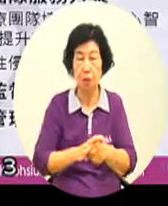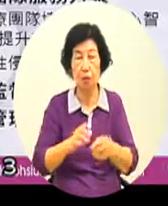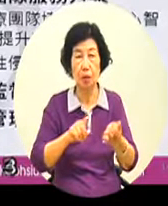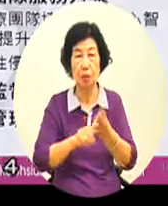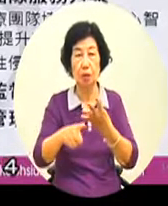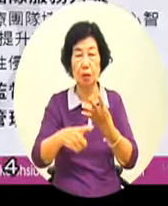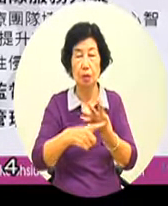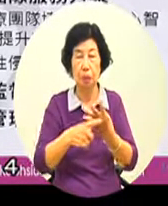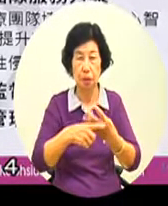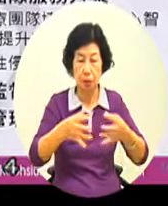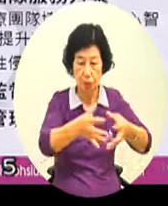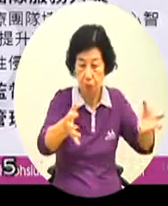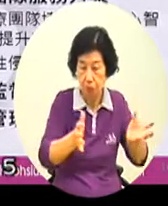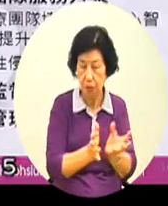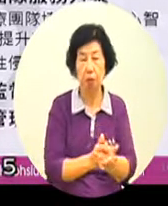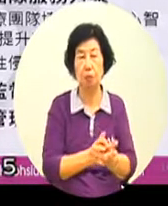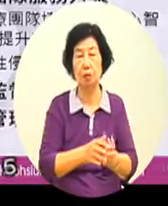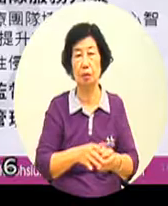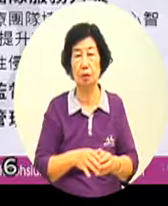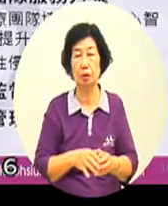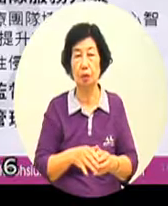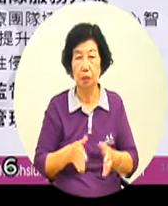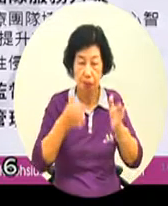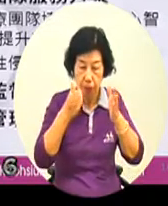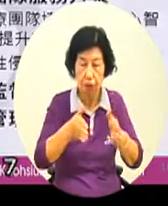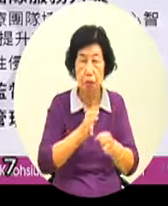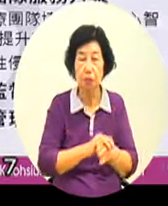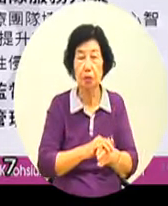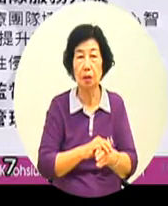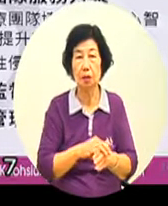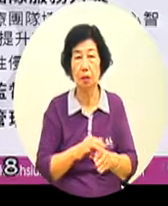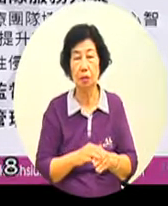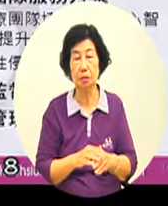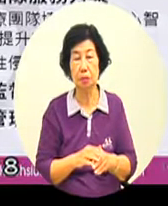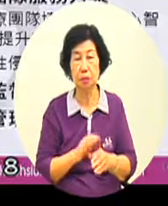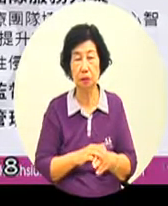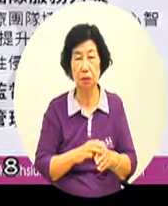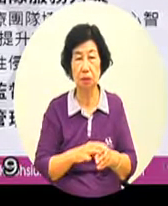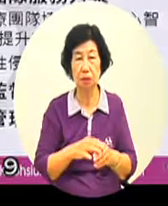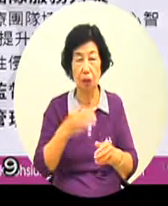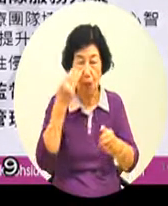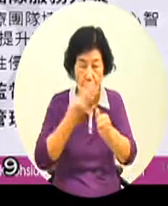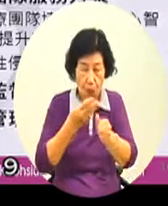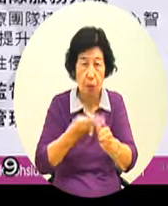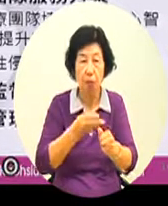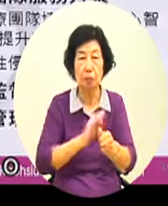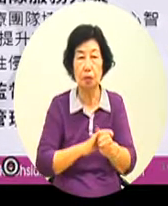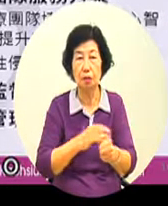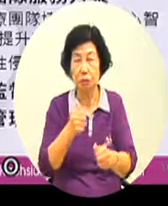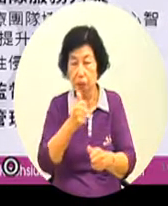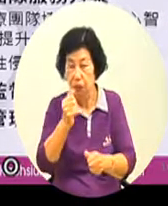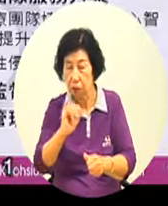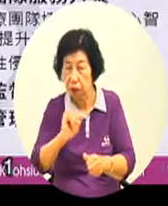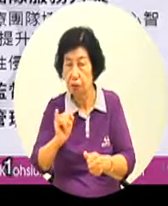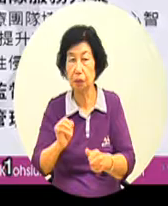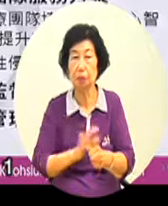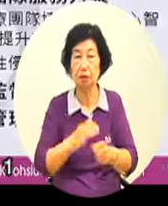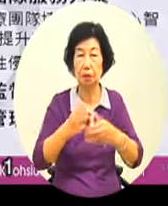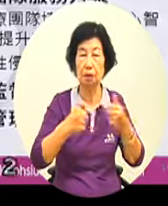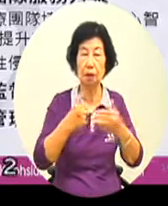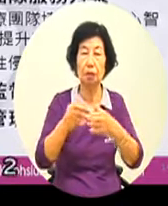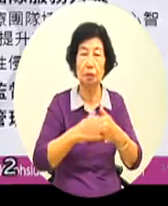来针对受暴的受害者有各种不同的相关的协助方案，那